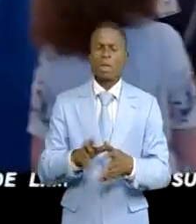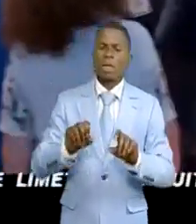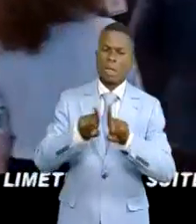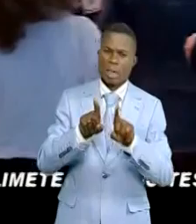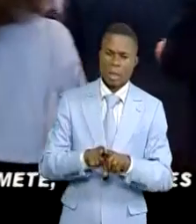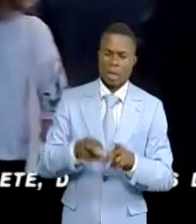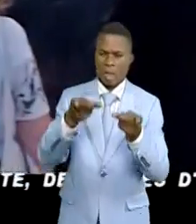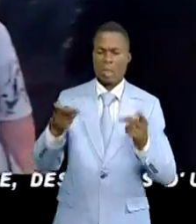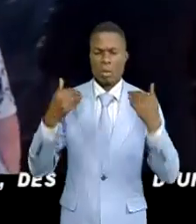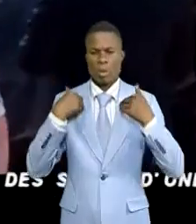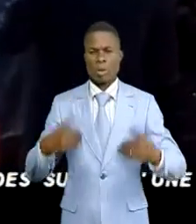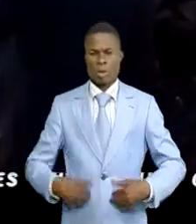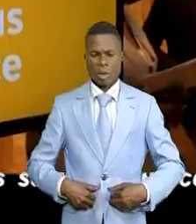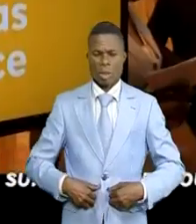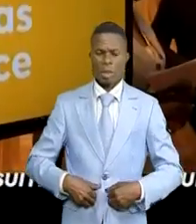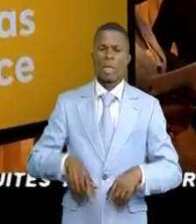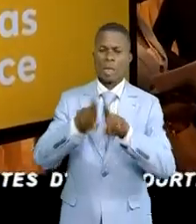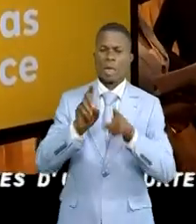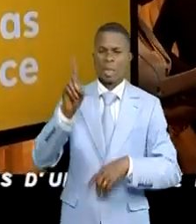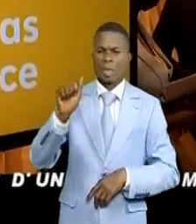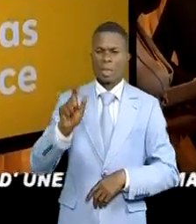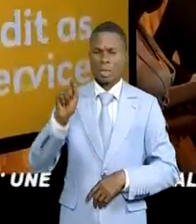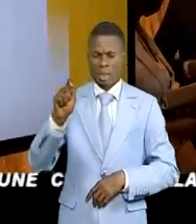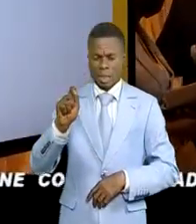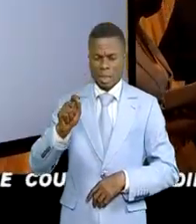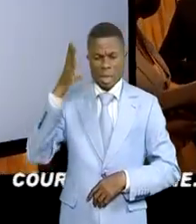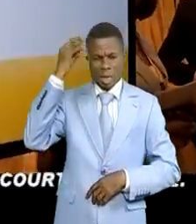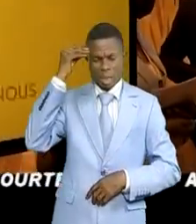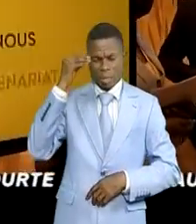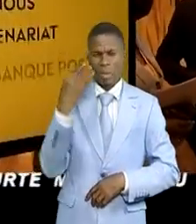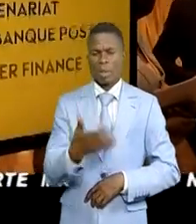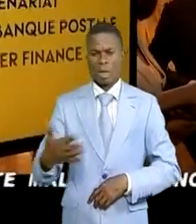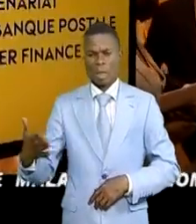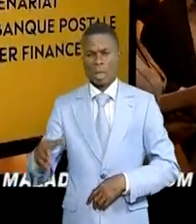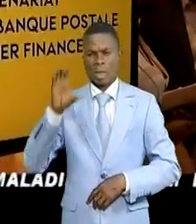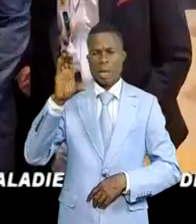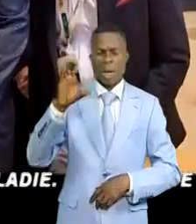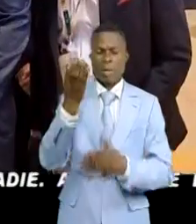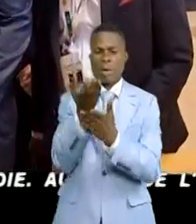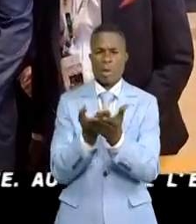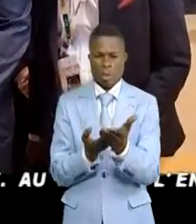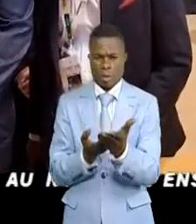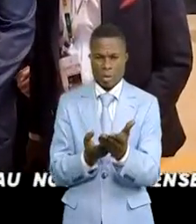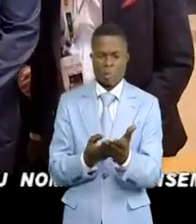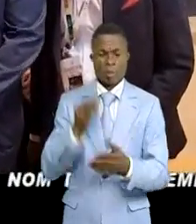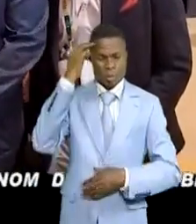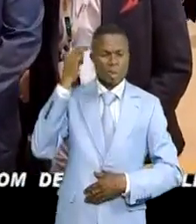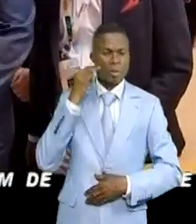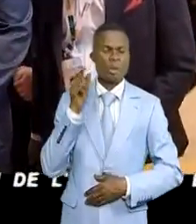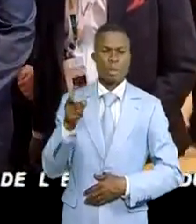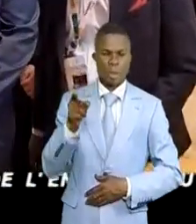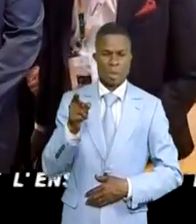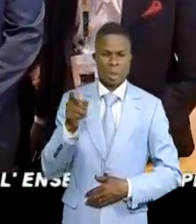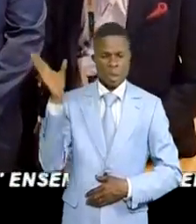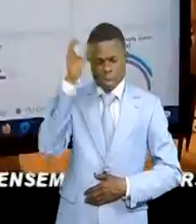de la Poste Santé, du data et de l'intelligence artificielle et de la banque portable. Augustin Kibasa Maliba a